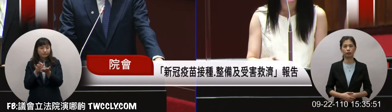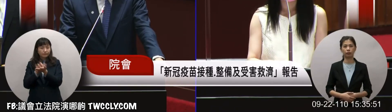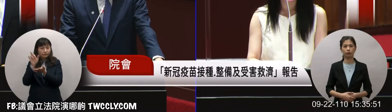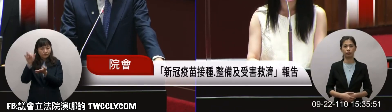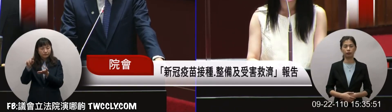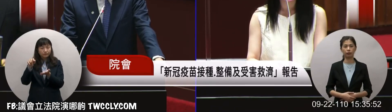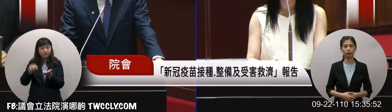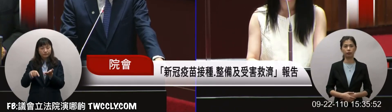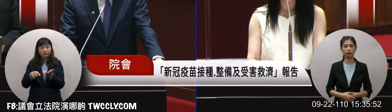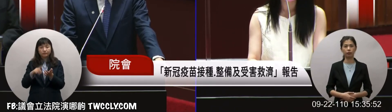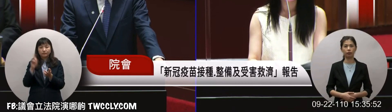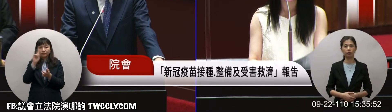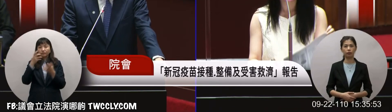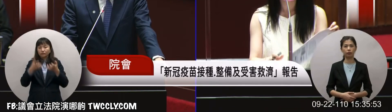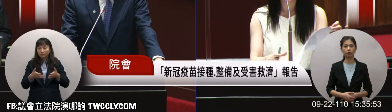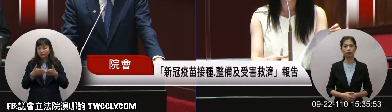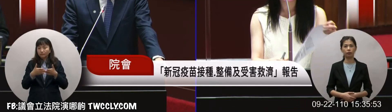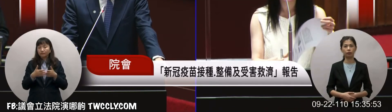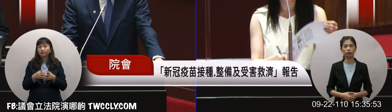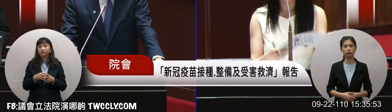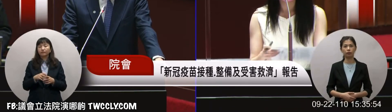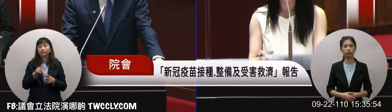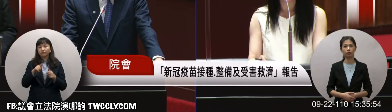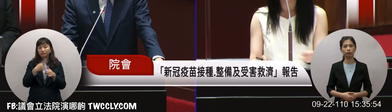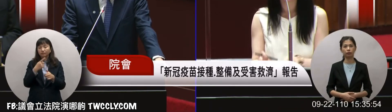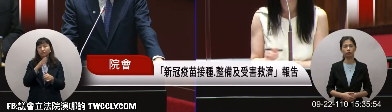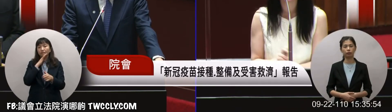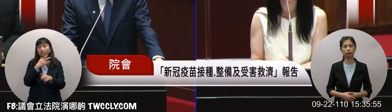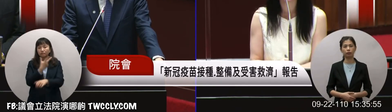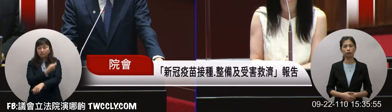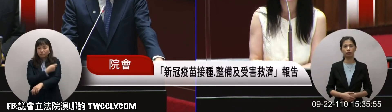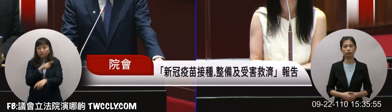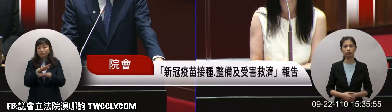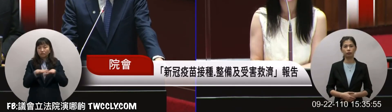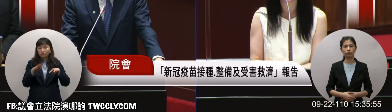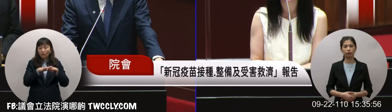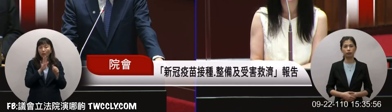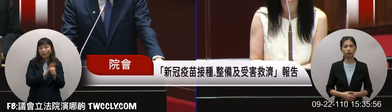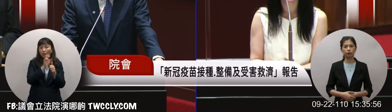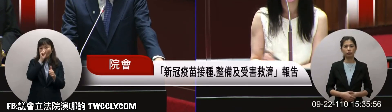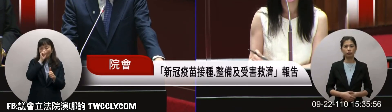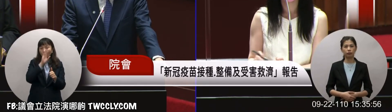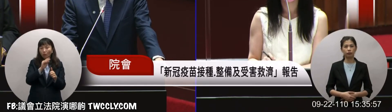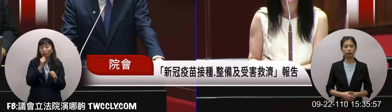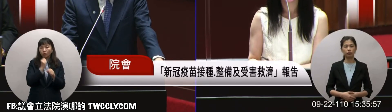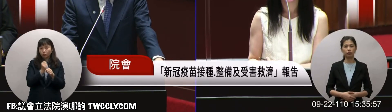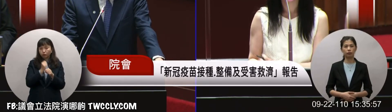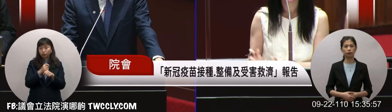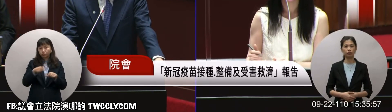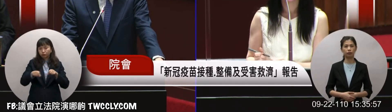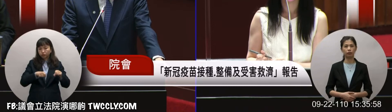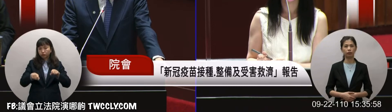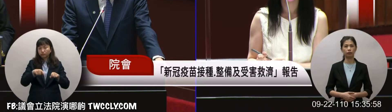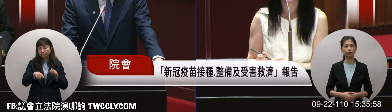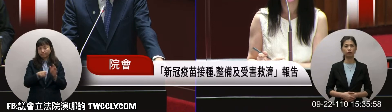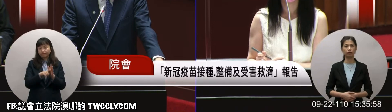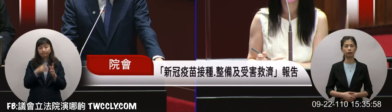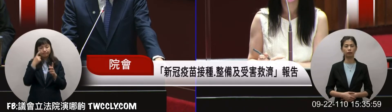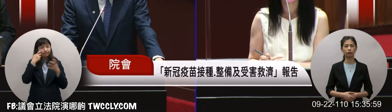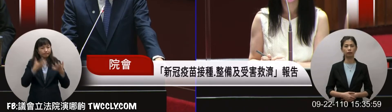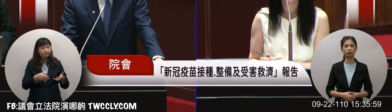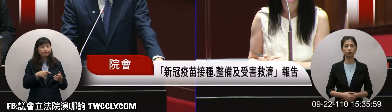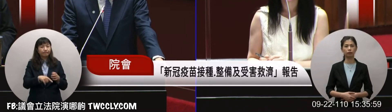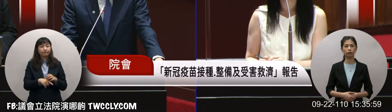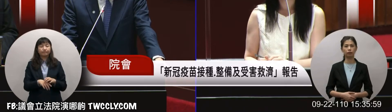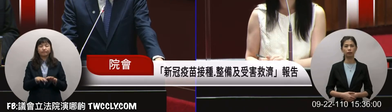哈合作为重了哈。那疫苗的安全性跟有效性是我们在施行疫苗策略的时候所关心